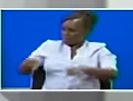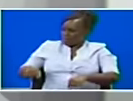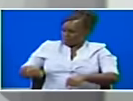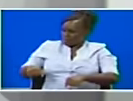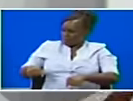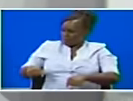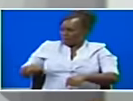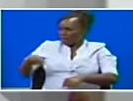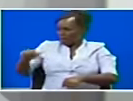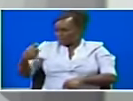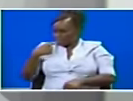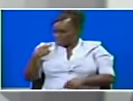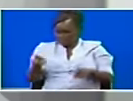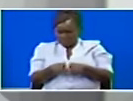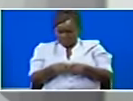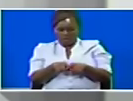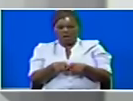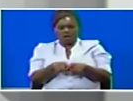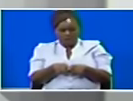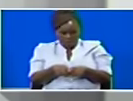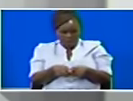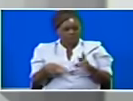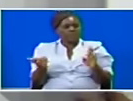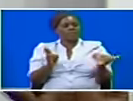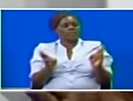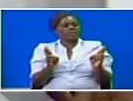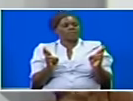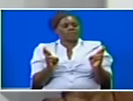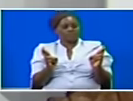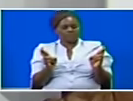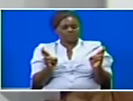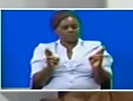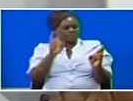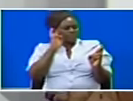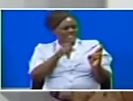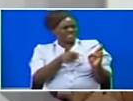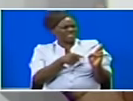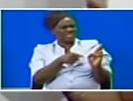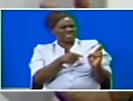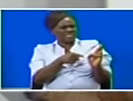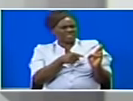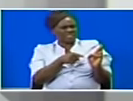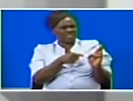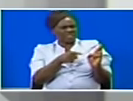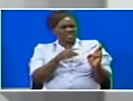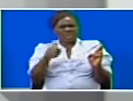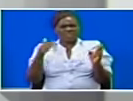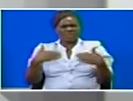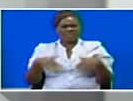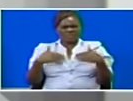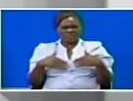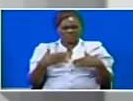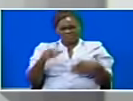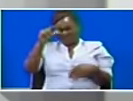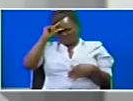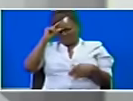uwezo. Na wengine pia wanaza tunasema watu wako na uwezo. Kwa hivyo mimi naona hii ni sijui ni watu gani wameka hela sana. Mimi naona ni